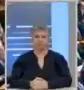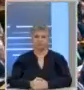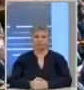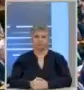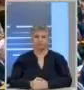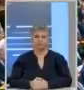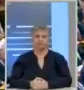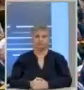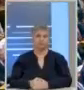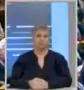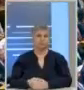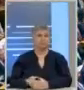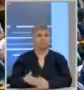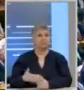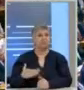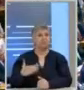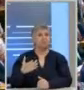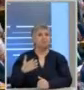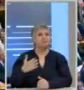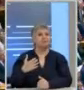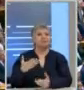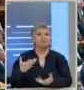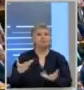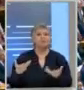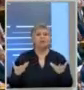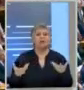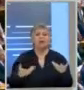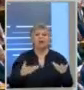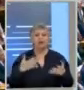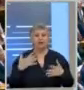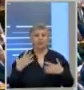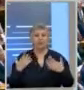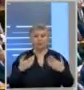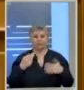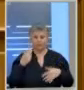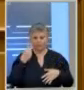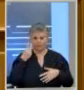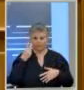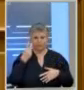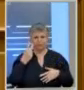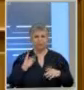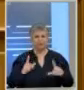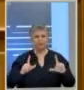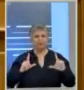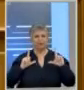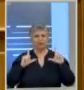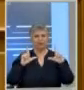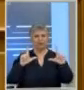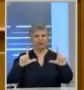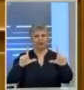μέσα σε αυτή την απόλυτη παρακμή,